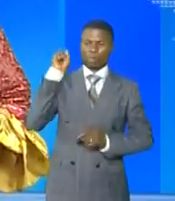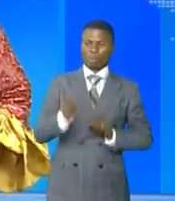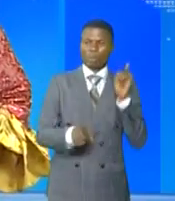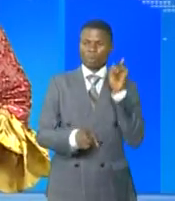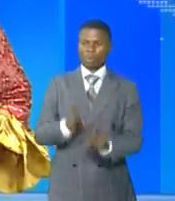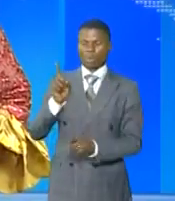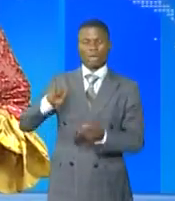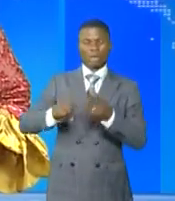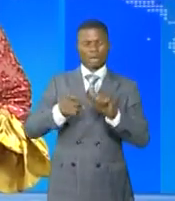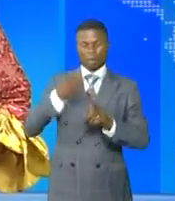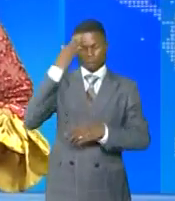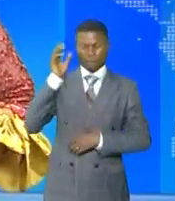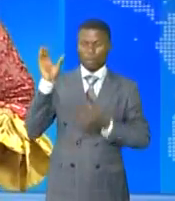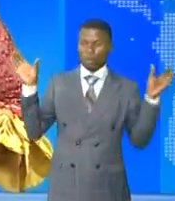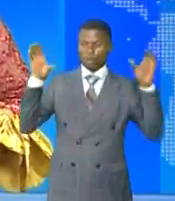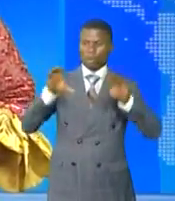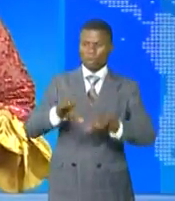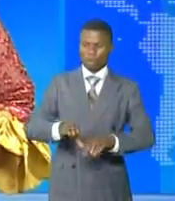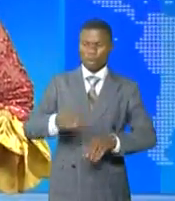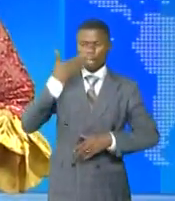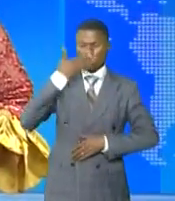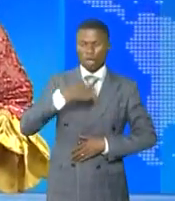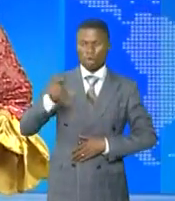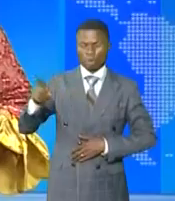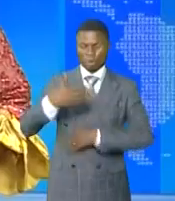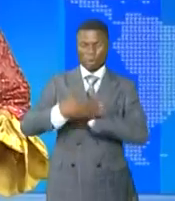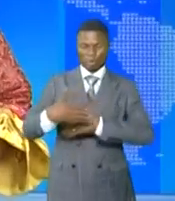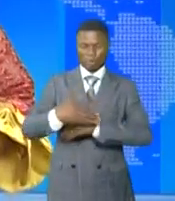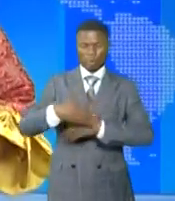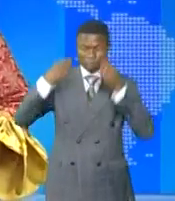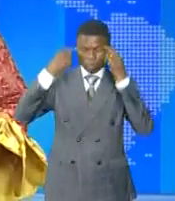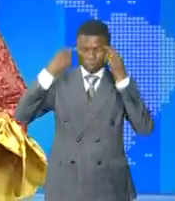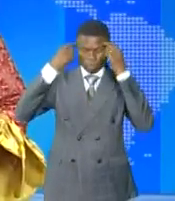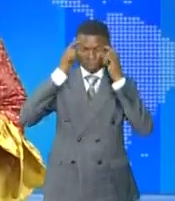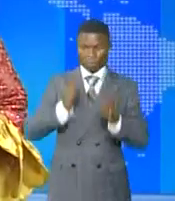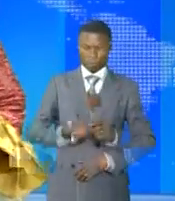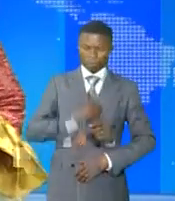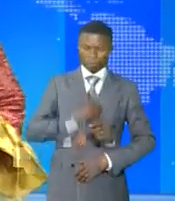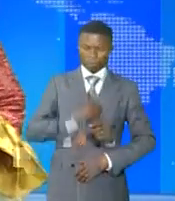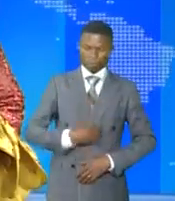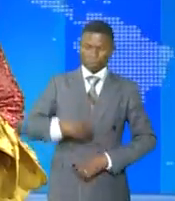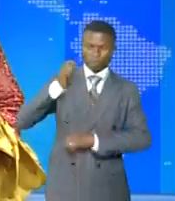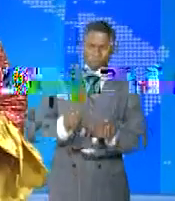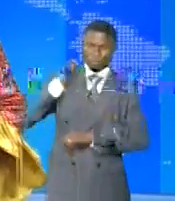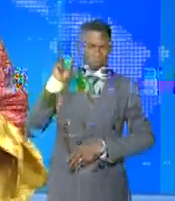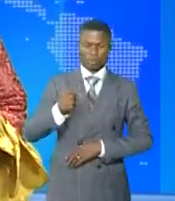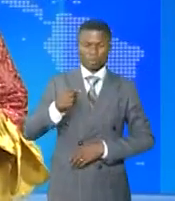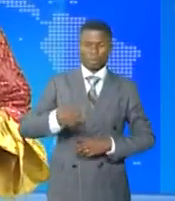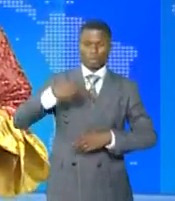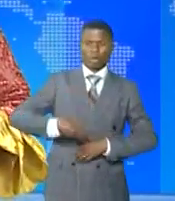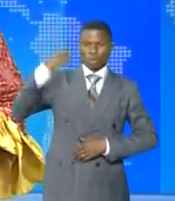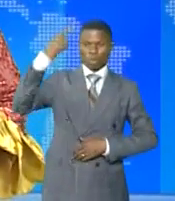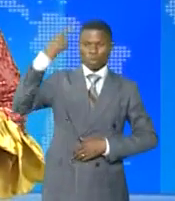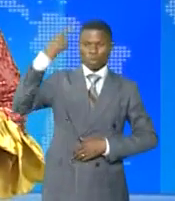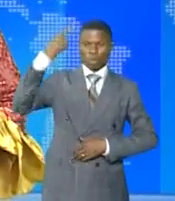connaissances personnelles du parquet près la cour de cassation, magistrat, 30 à au magistrat,